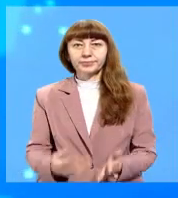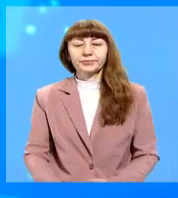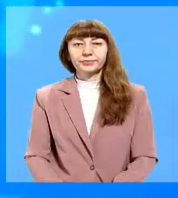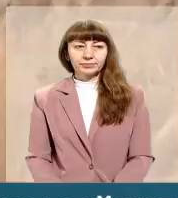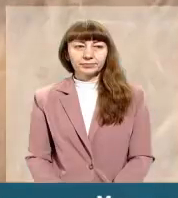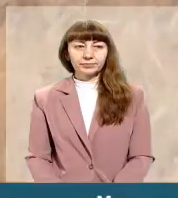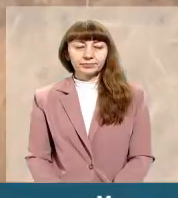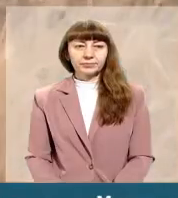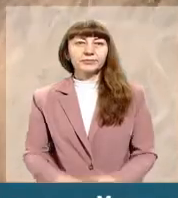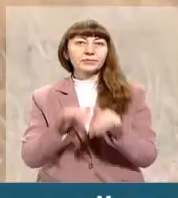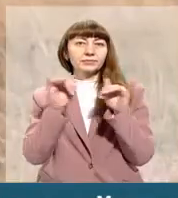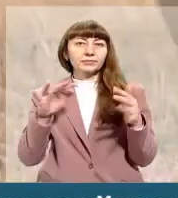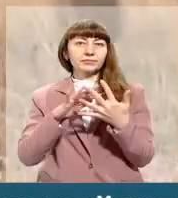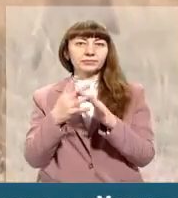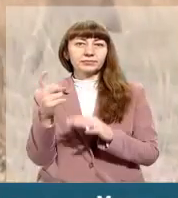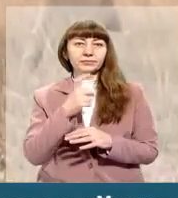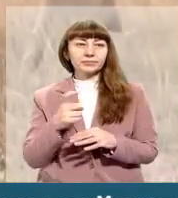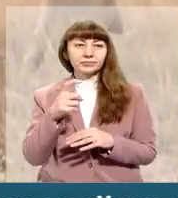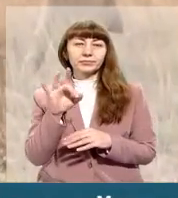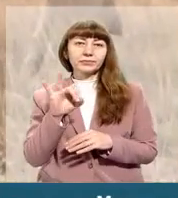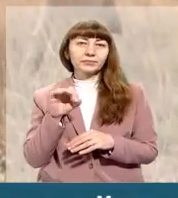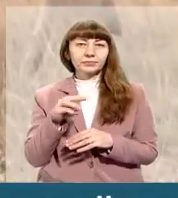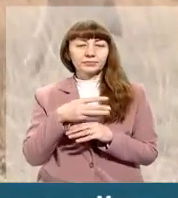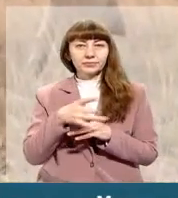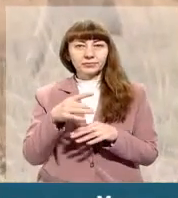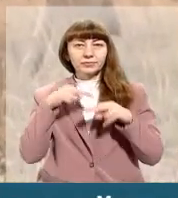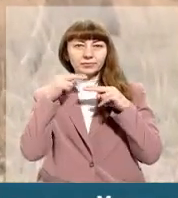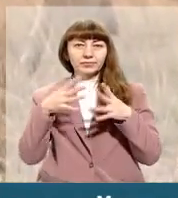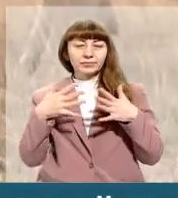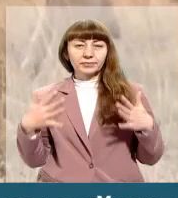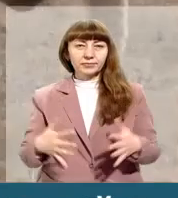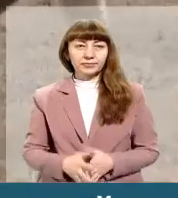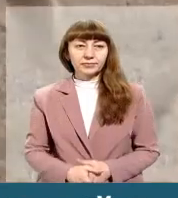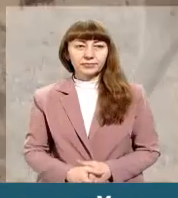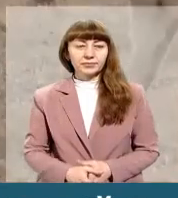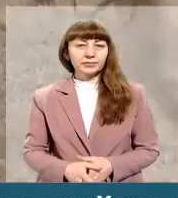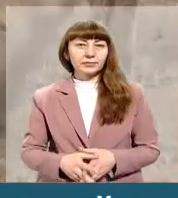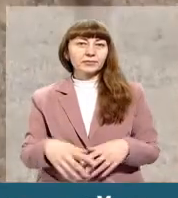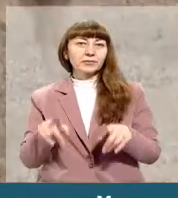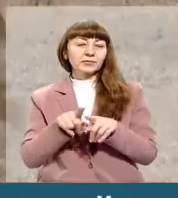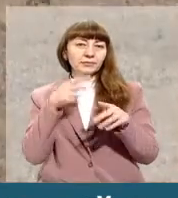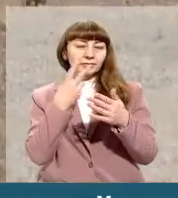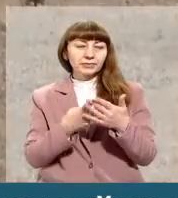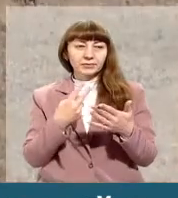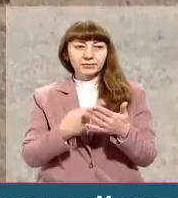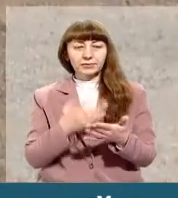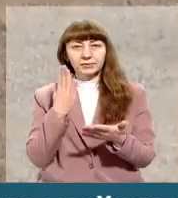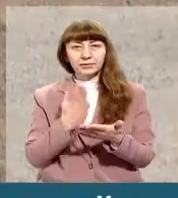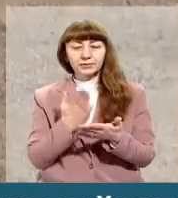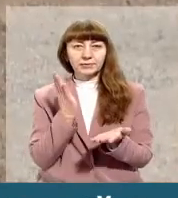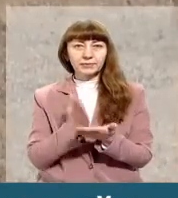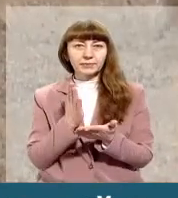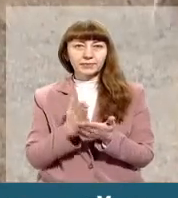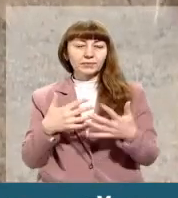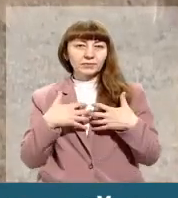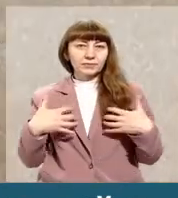материале. Развитию сельского хозяйства в Мангилинском районе уделяют особое внимание. Достойные показатели отмечаются по таким